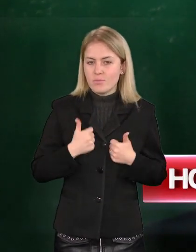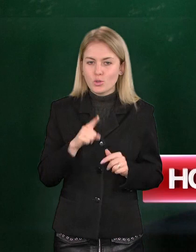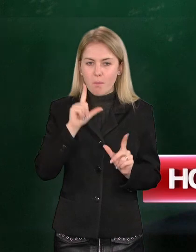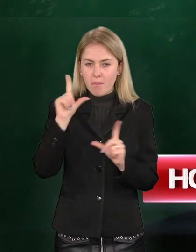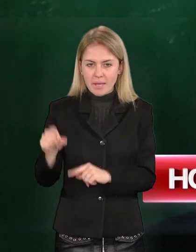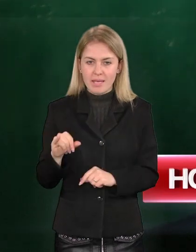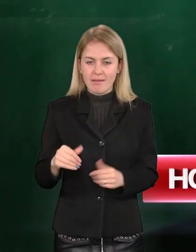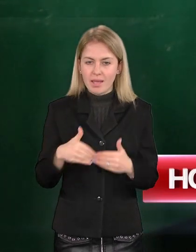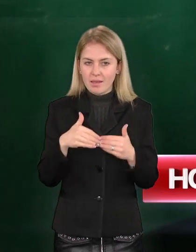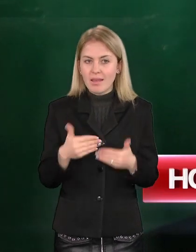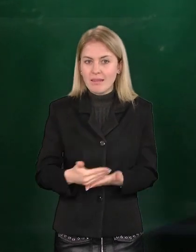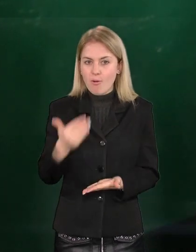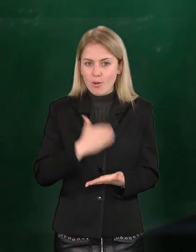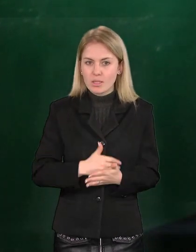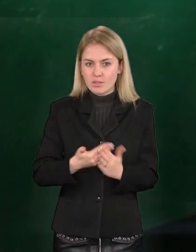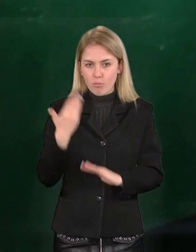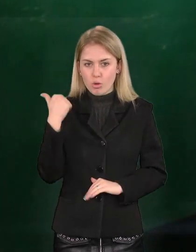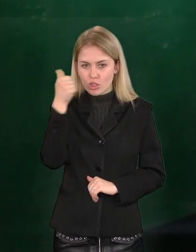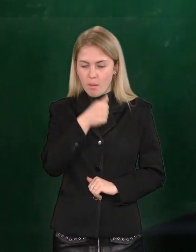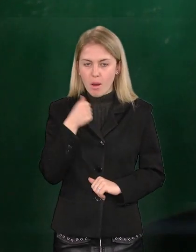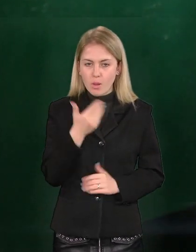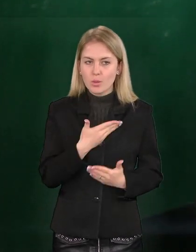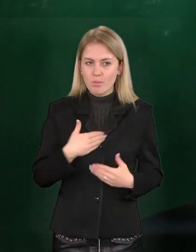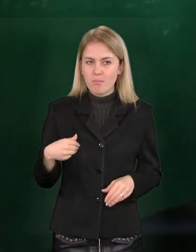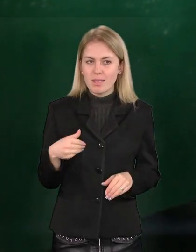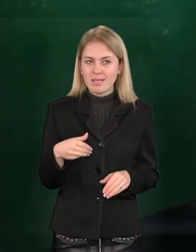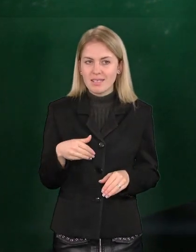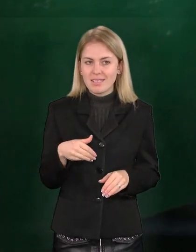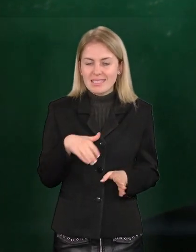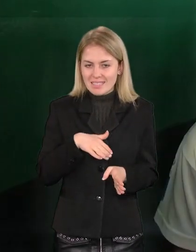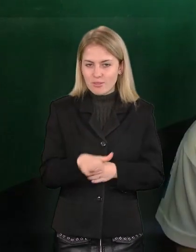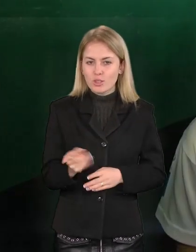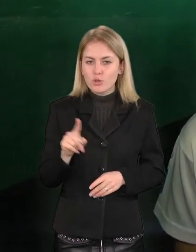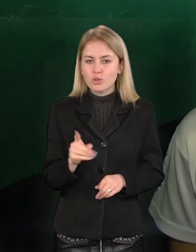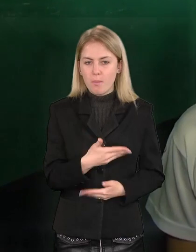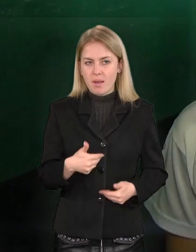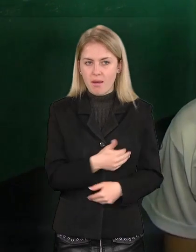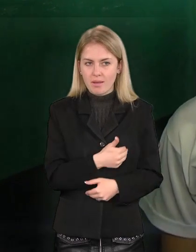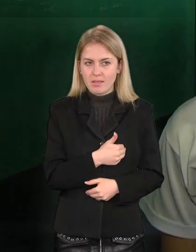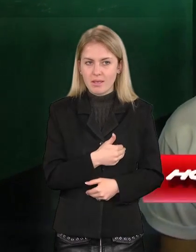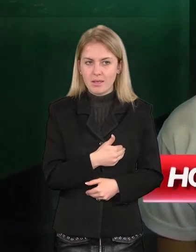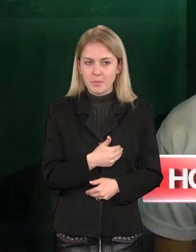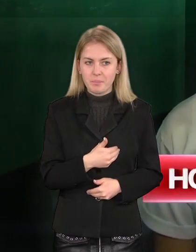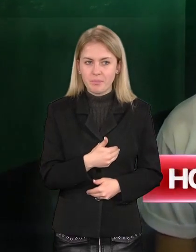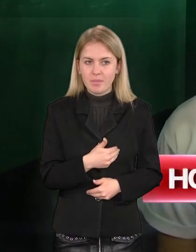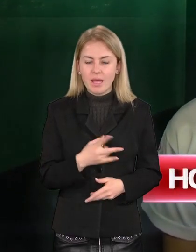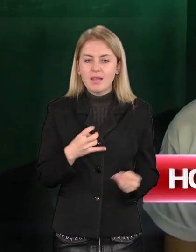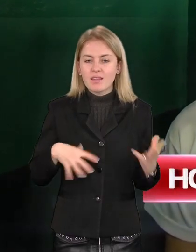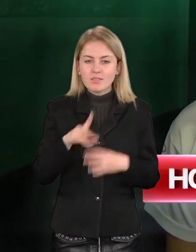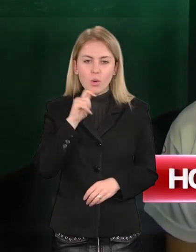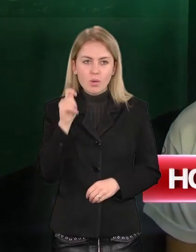поїхати, і, наконец-то, в прошлом году ми завершили те, що ми хотіли. Ну, ми на